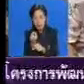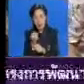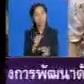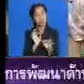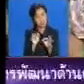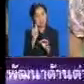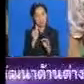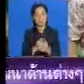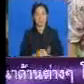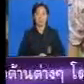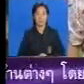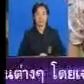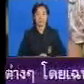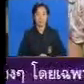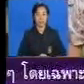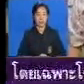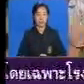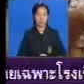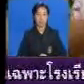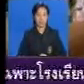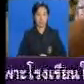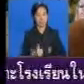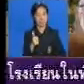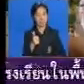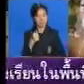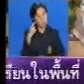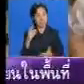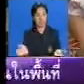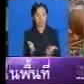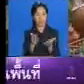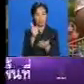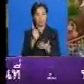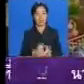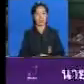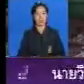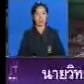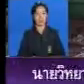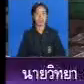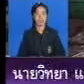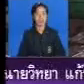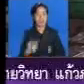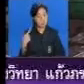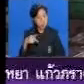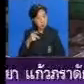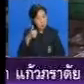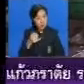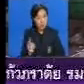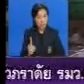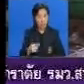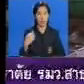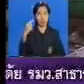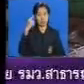ะ ถ้าต่ออายุอะครับ ก็ดีด้วยสนับสนุนครับ ครับได้ประโยชน์มากน้อยขนาดไหน ก็อย่างสม